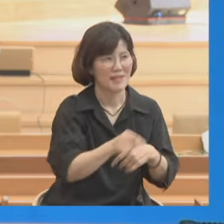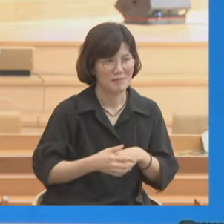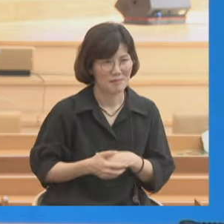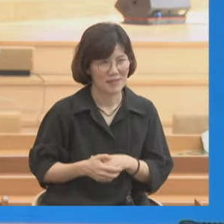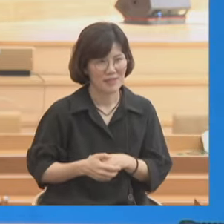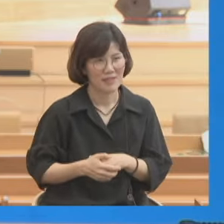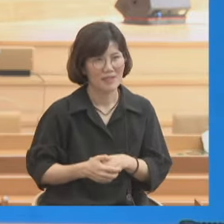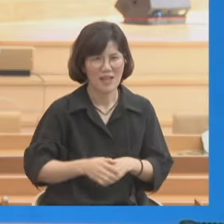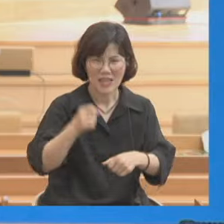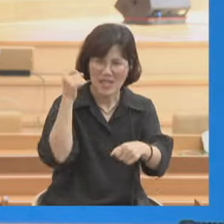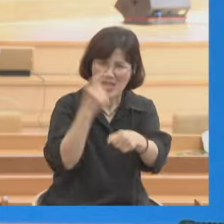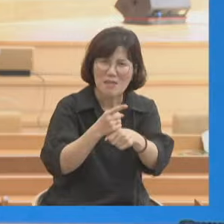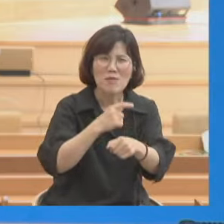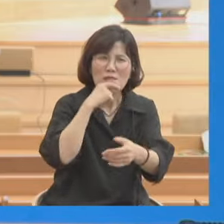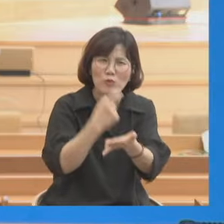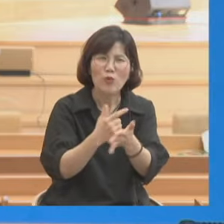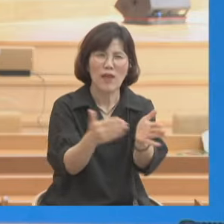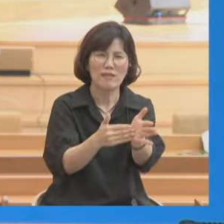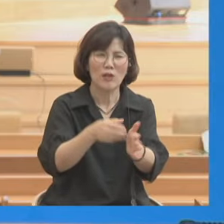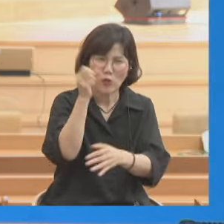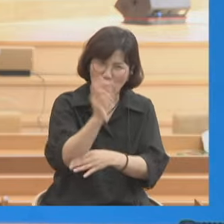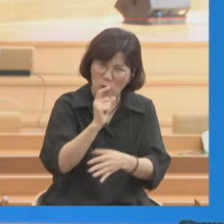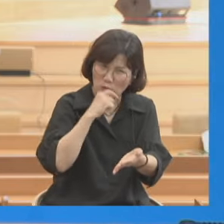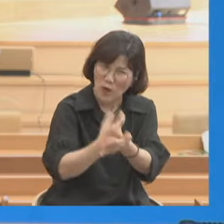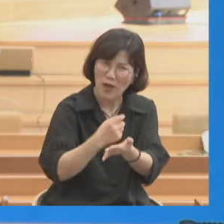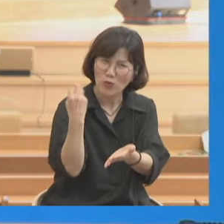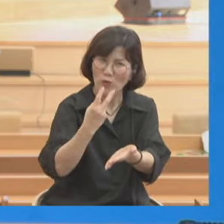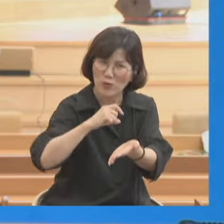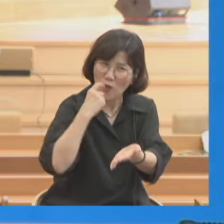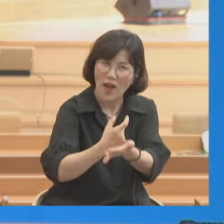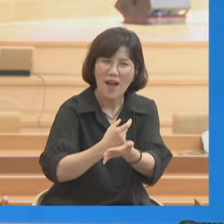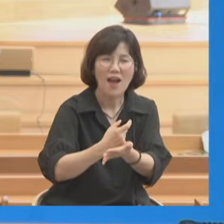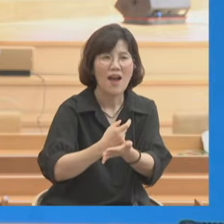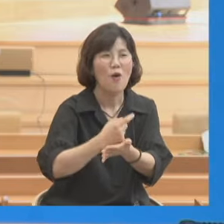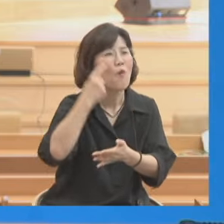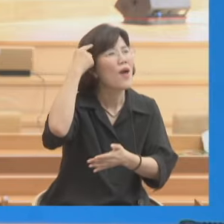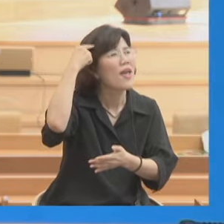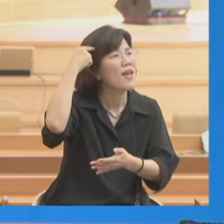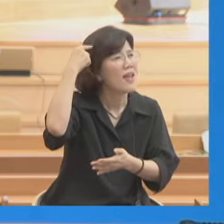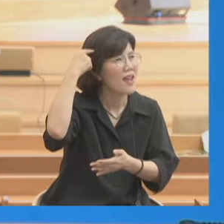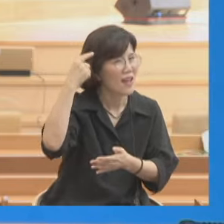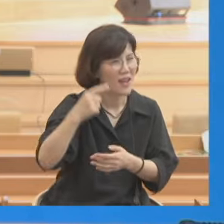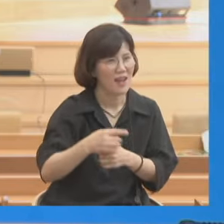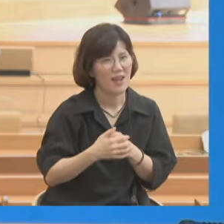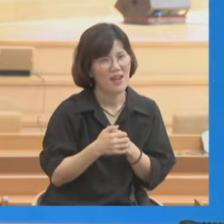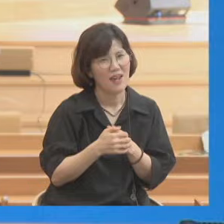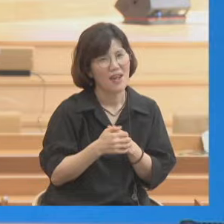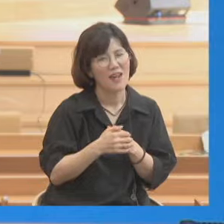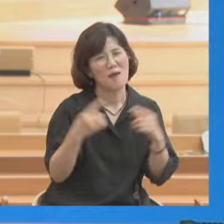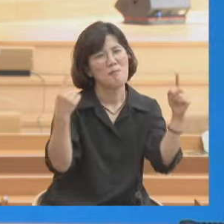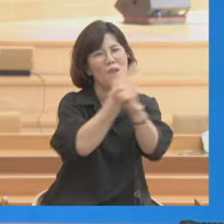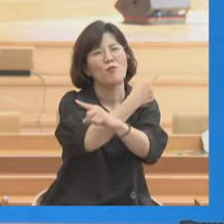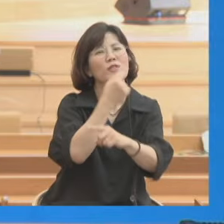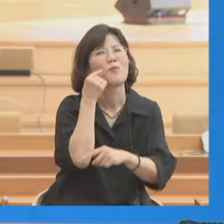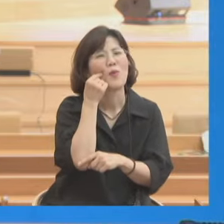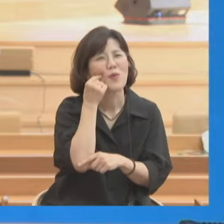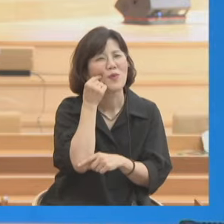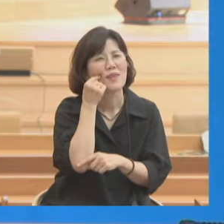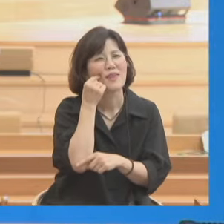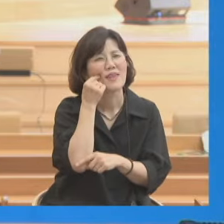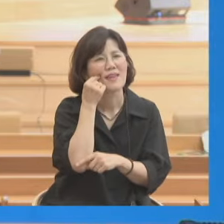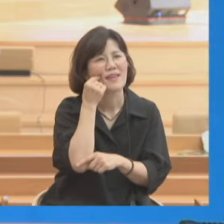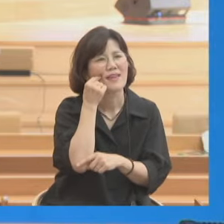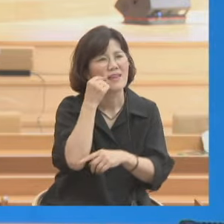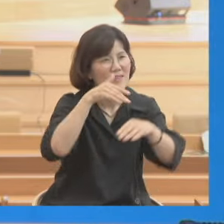이미 속아봤는데 또 속아요. 계속 속아요. 왜? 바꾸지 못하는 거예요. 그 트랙을